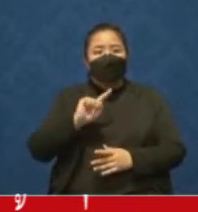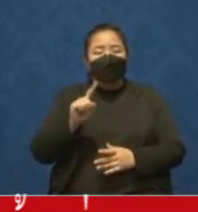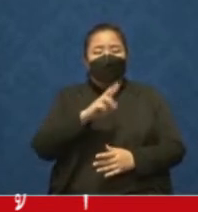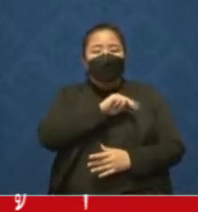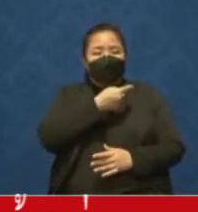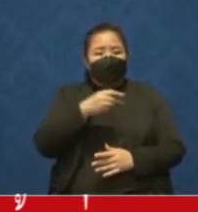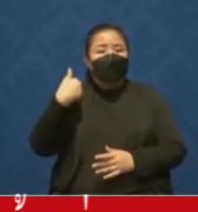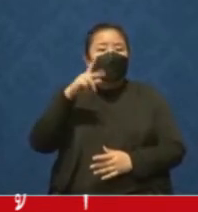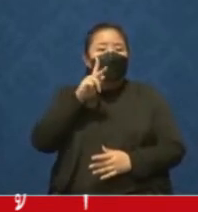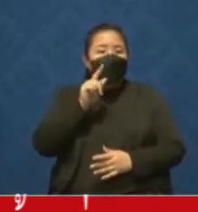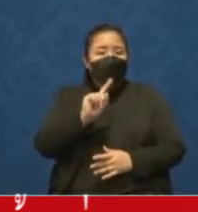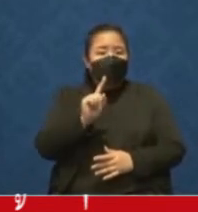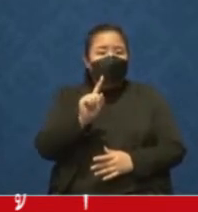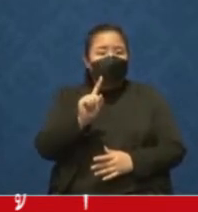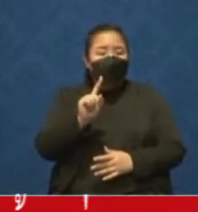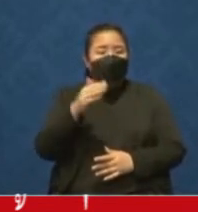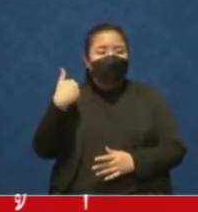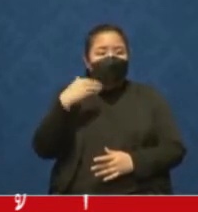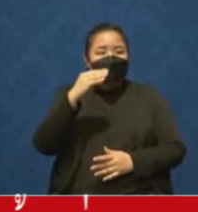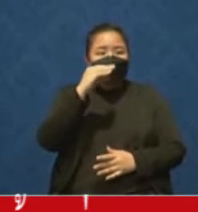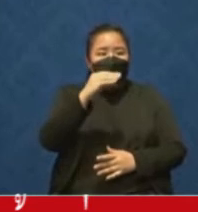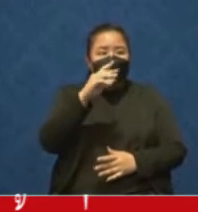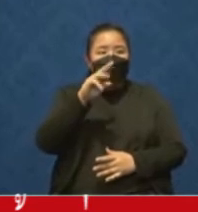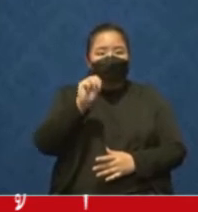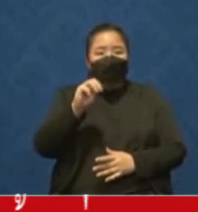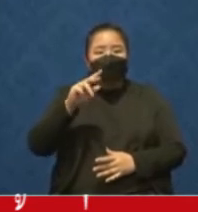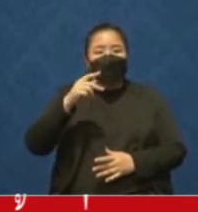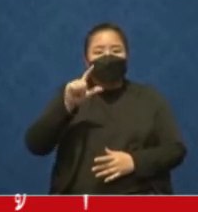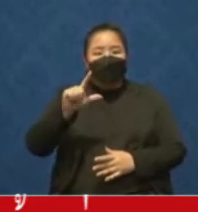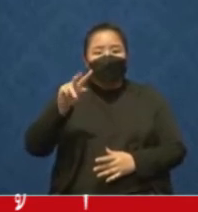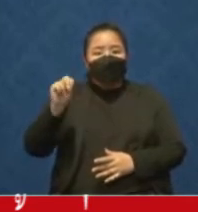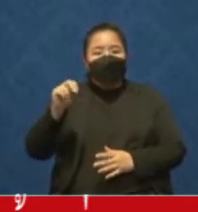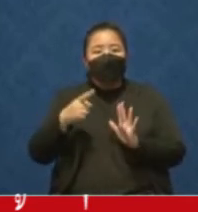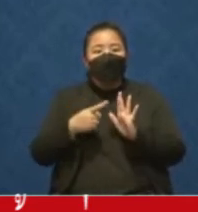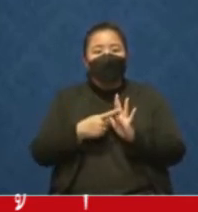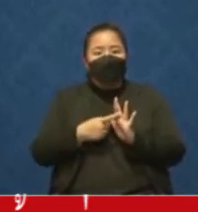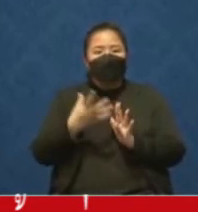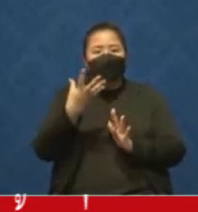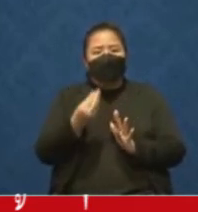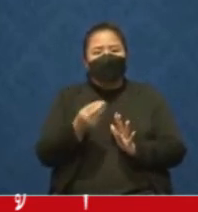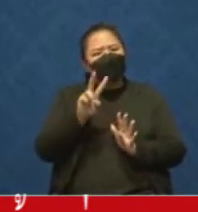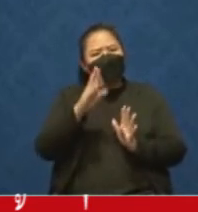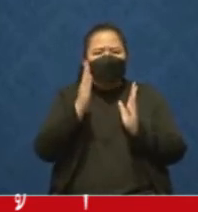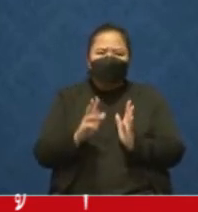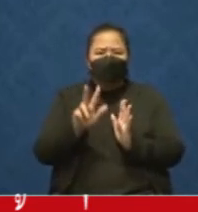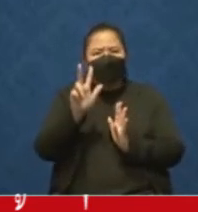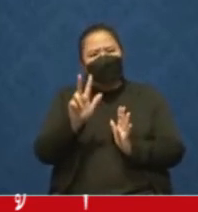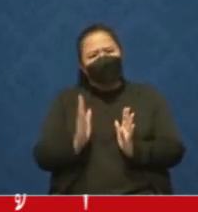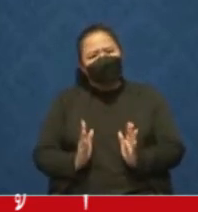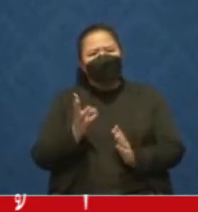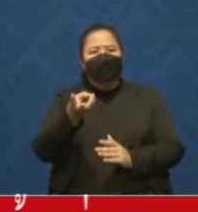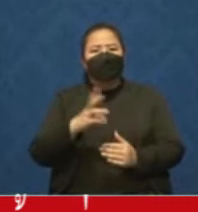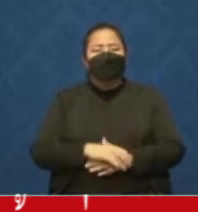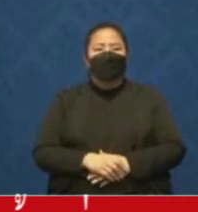าส่นใหญ่จะมีโนใพิรีบเหลือ MackON Elite Profเพรฉนั้น